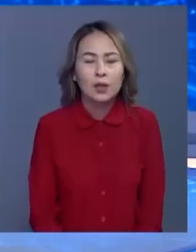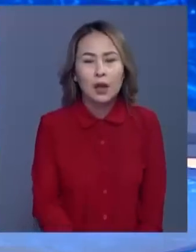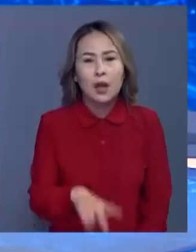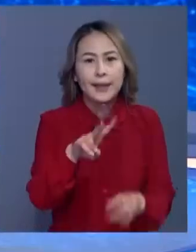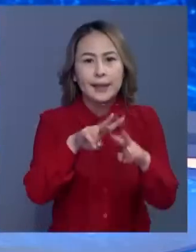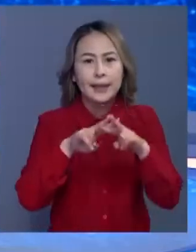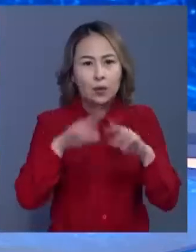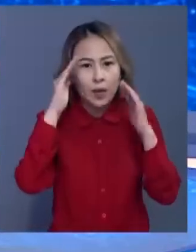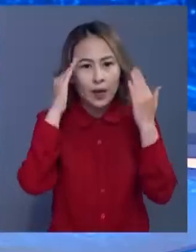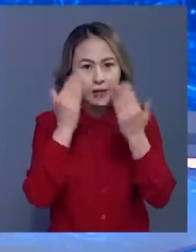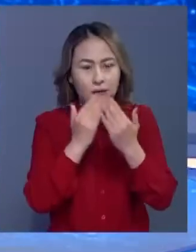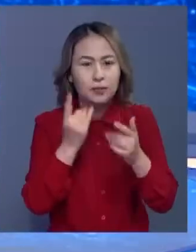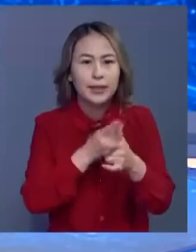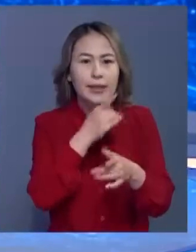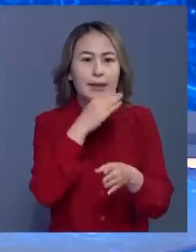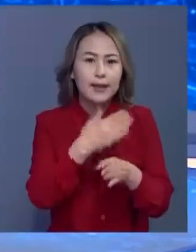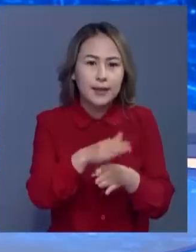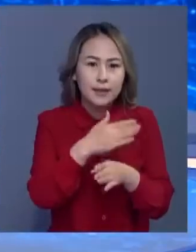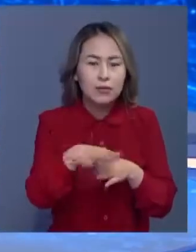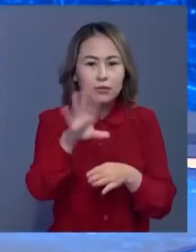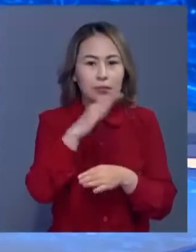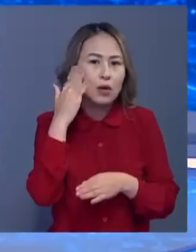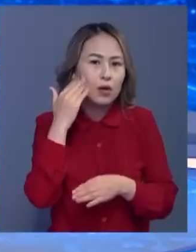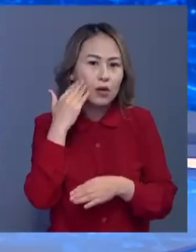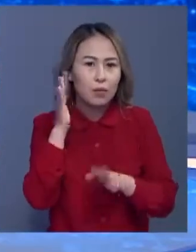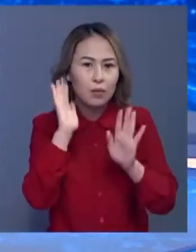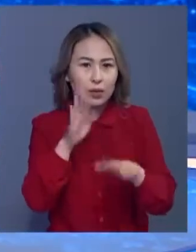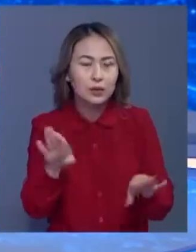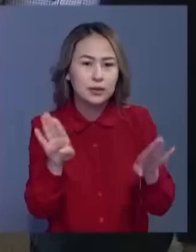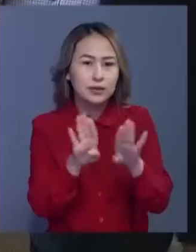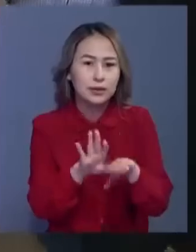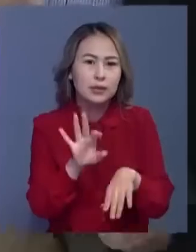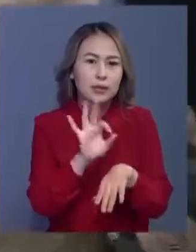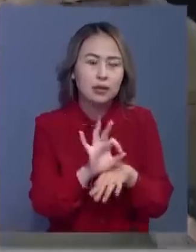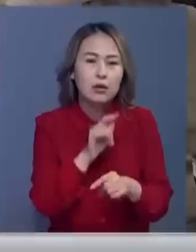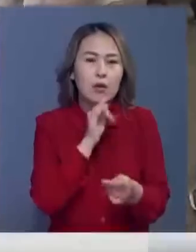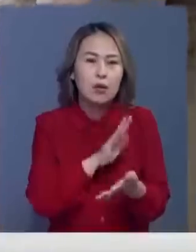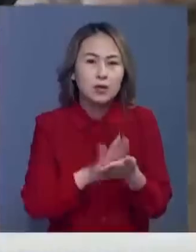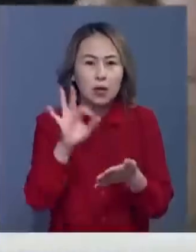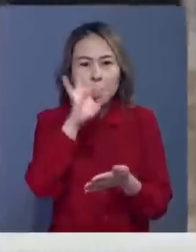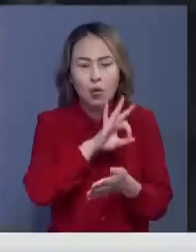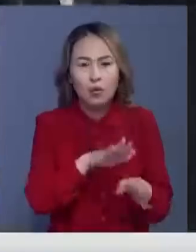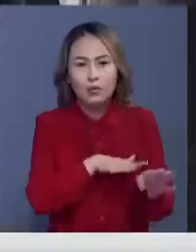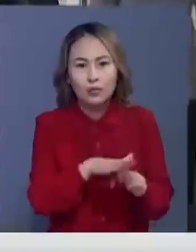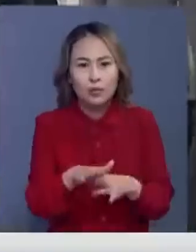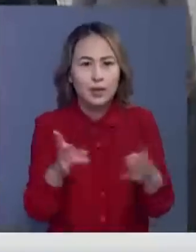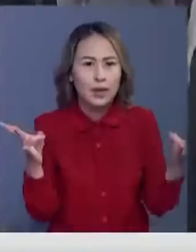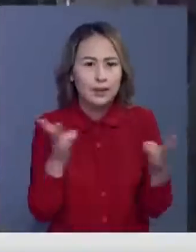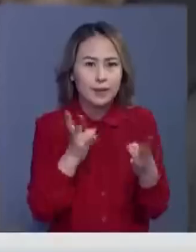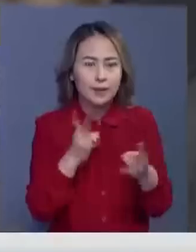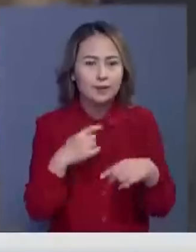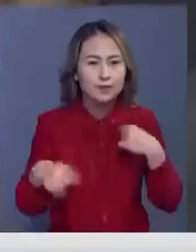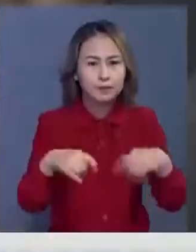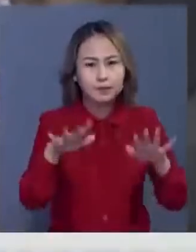Елорда демекші, бас шаһарда карантин режимі кезең-кезеңмен жеңілдетіліп жатыр. Бірақ санитарлық ереже толық сақталу керек.